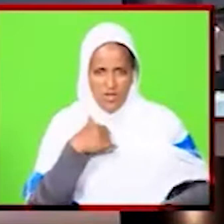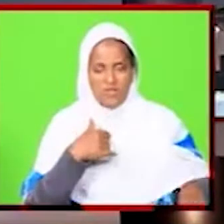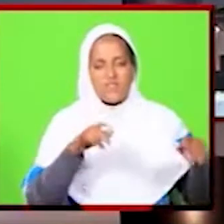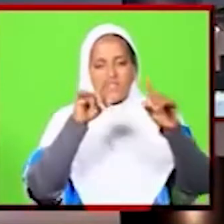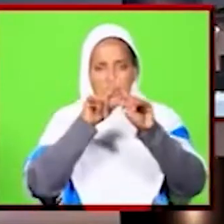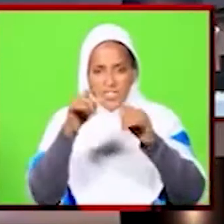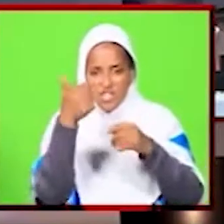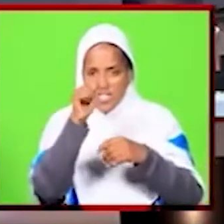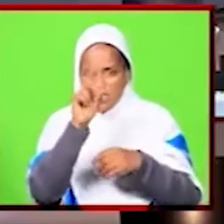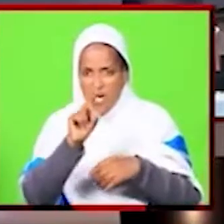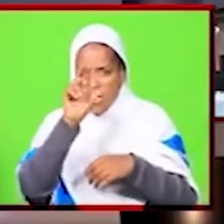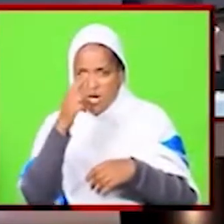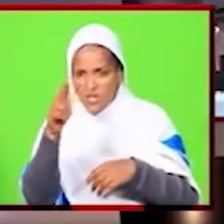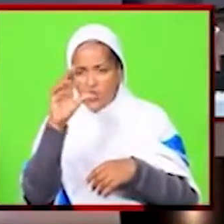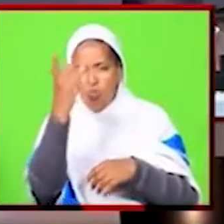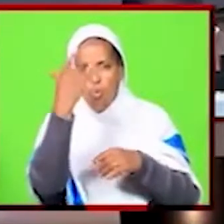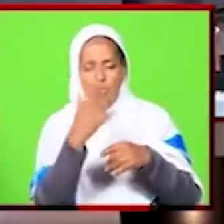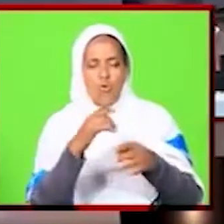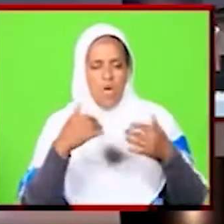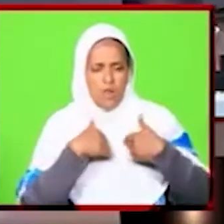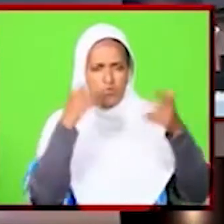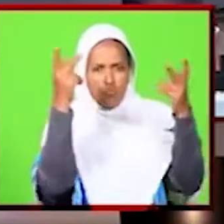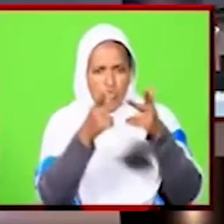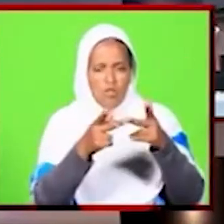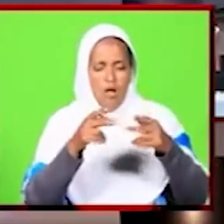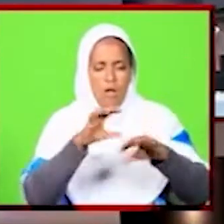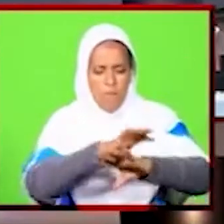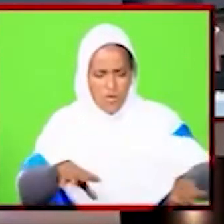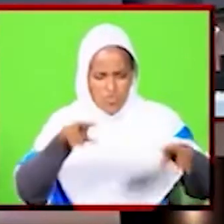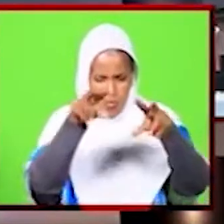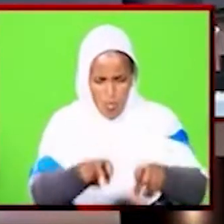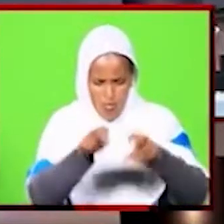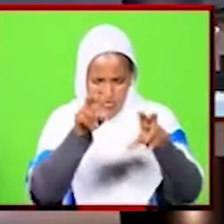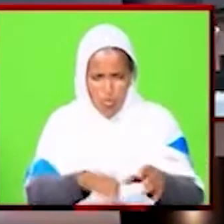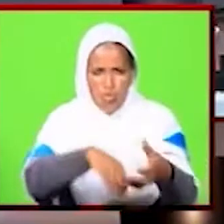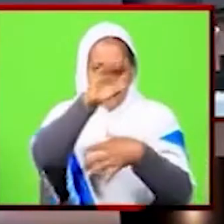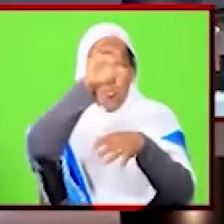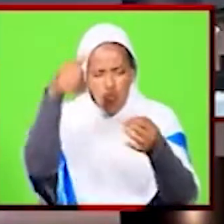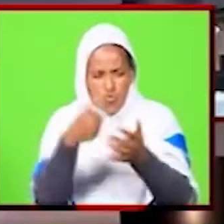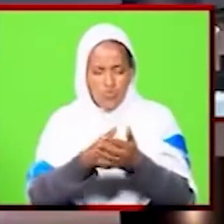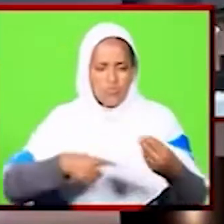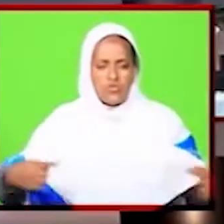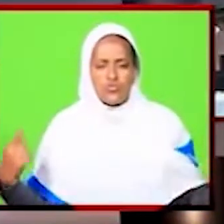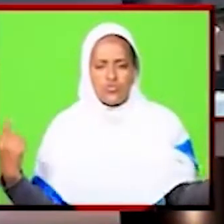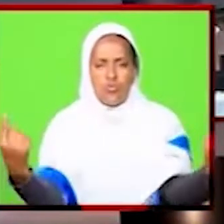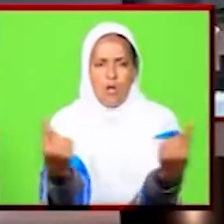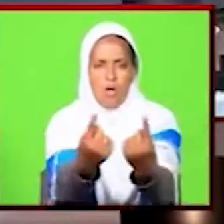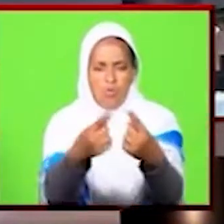ውሸት ነው፣ ተረት ነው የሚሉ ነበሩ። ኢያሪኮ ግን አሁን የነበረችበት ቦታ ሁሉ በአርኪኦሎጂስቶች ተቆፍሮ